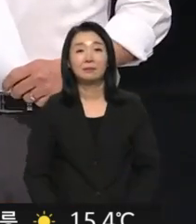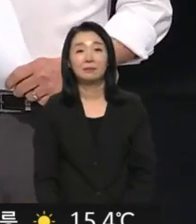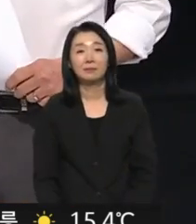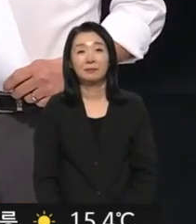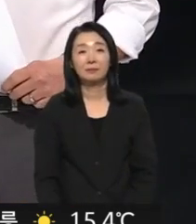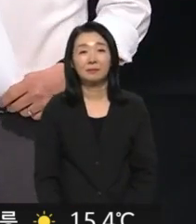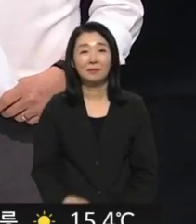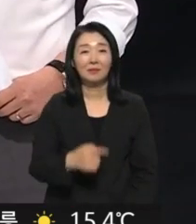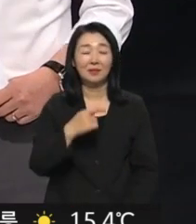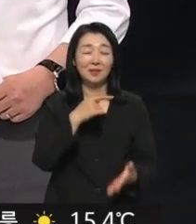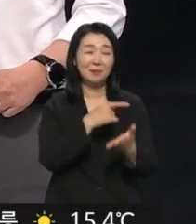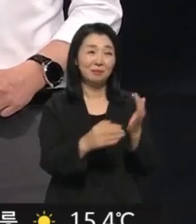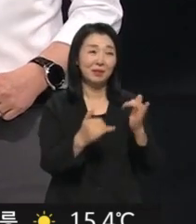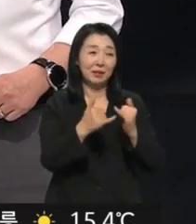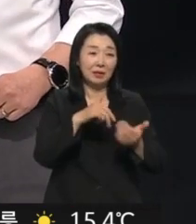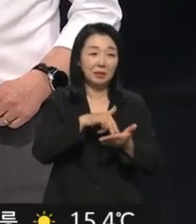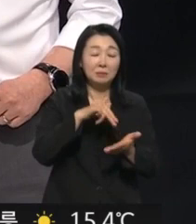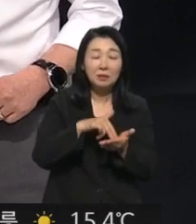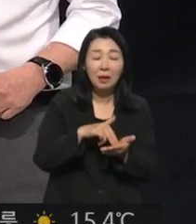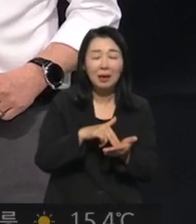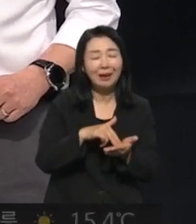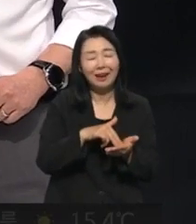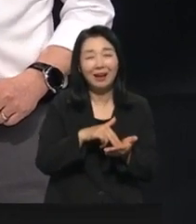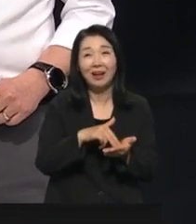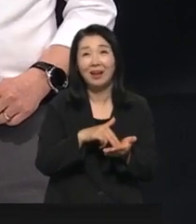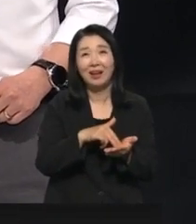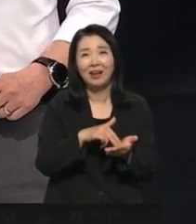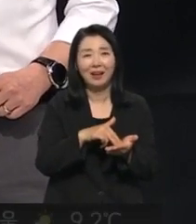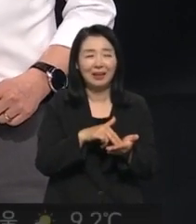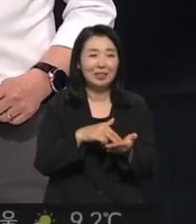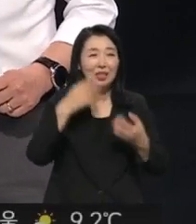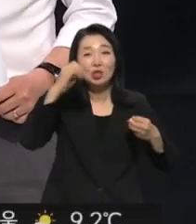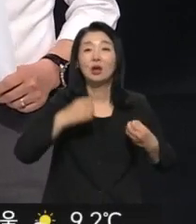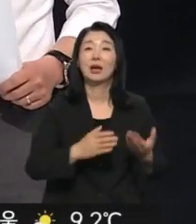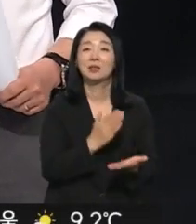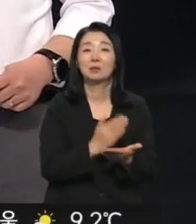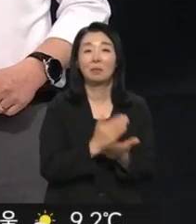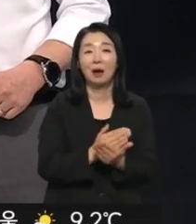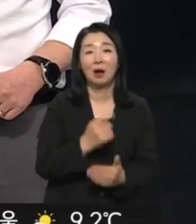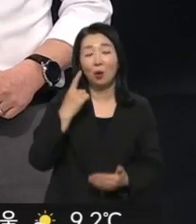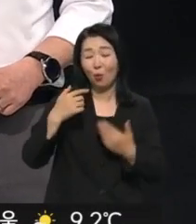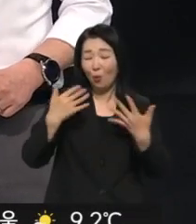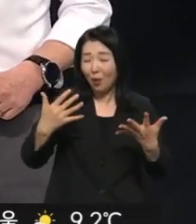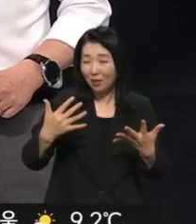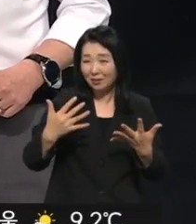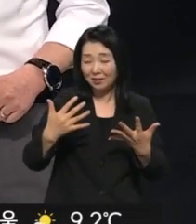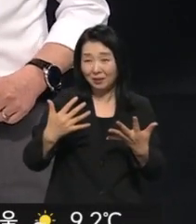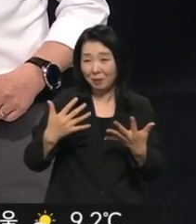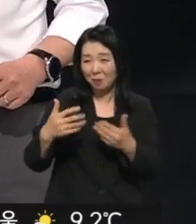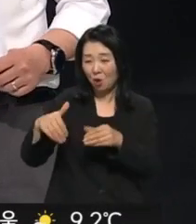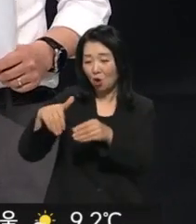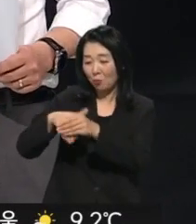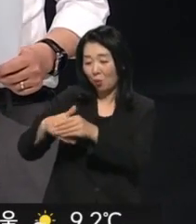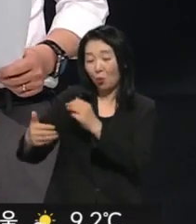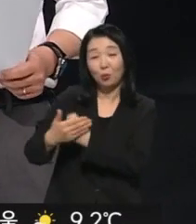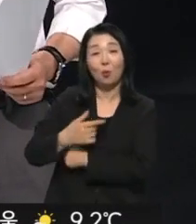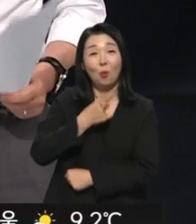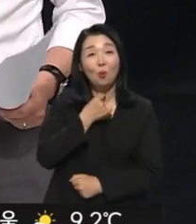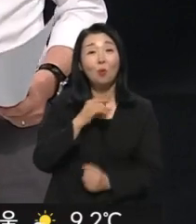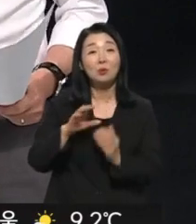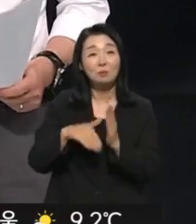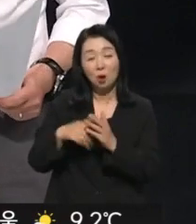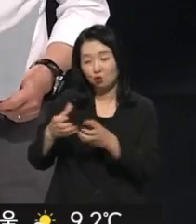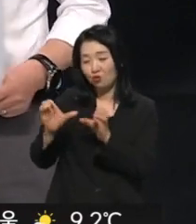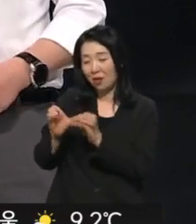피해자 코스프레만으론 한계가 있다고 지적을 했습니다. 확실하게 각을 세우려면 윤핵관들을 어떻게